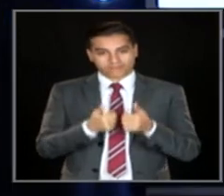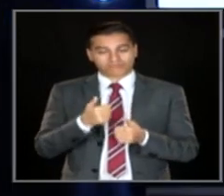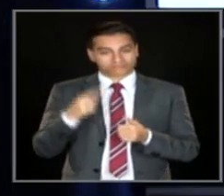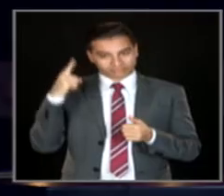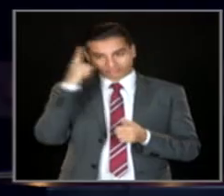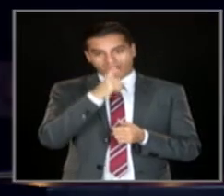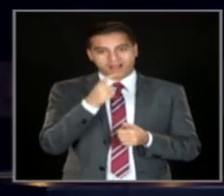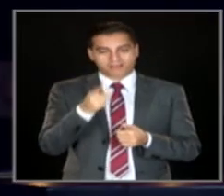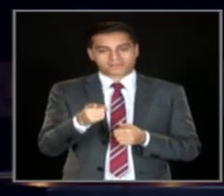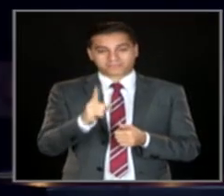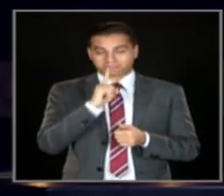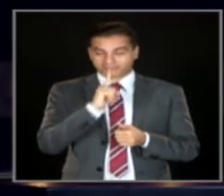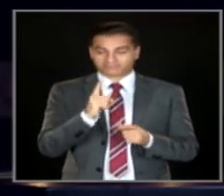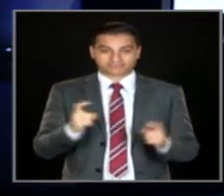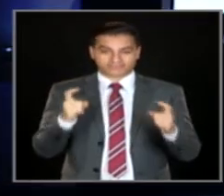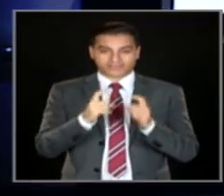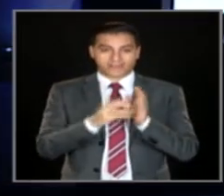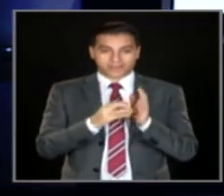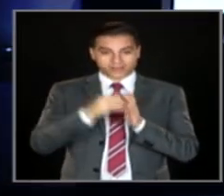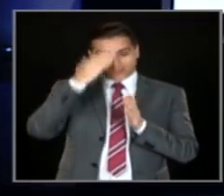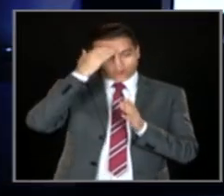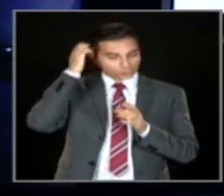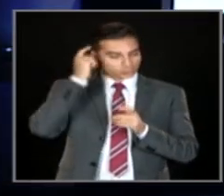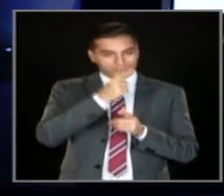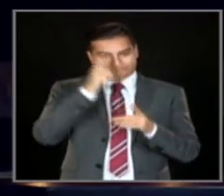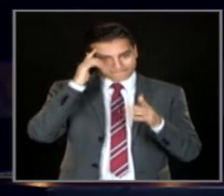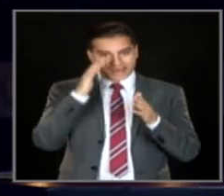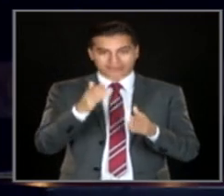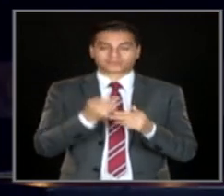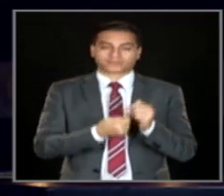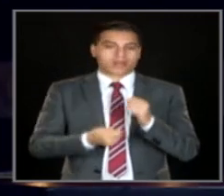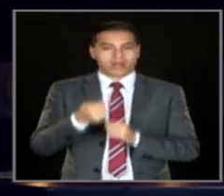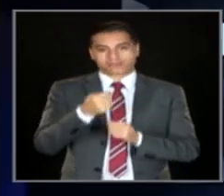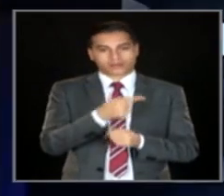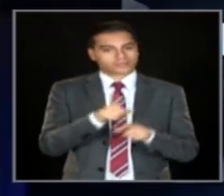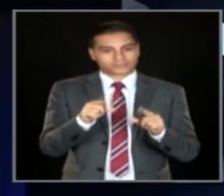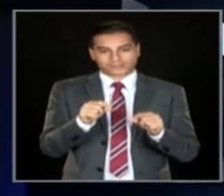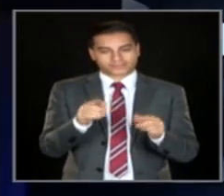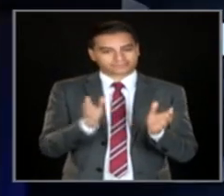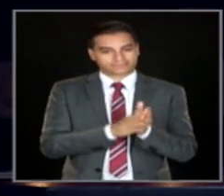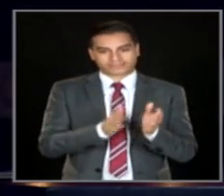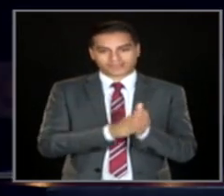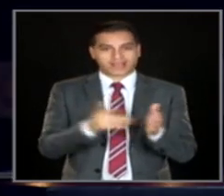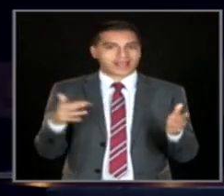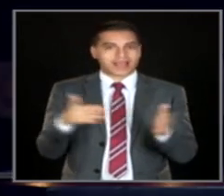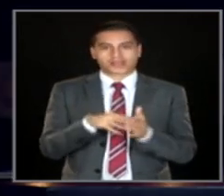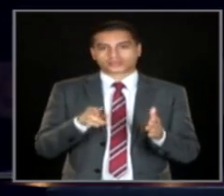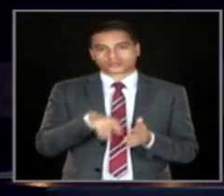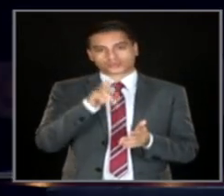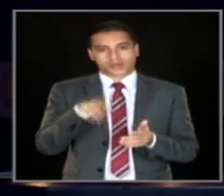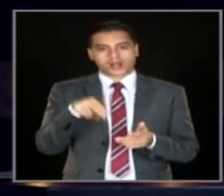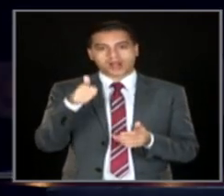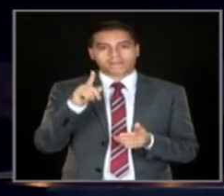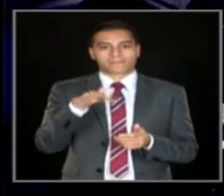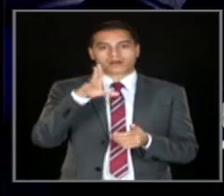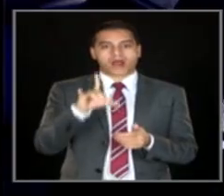صعبة. جامعة أسيوط الحقيقة كنتوا مركزين أكتر في الفقرة الأولى. الحمد لله. آخر سؤال،